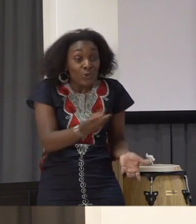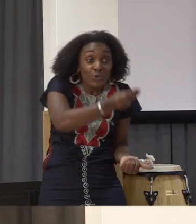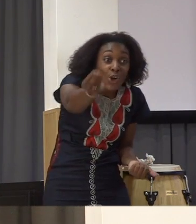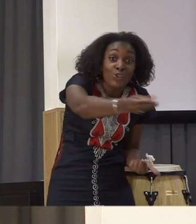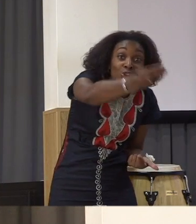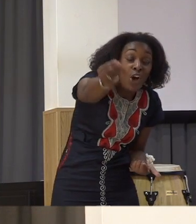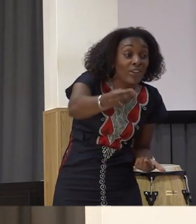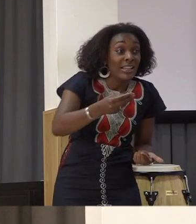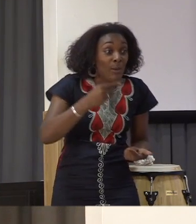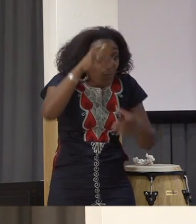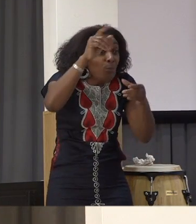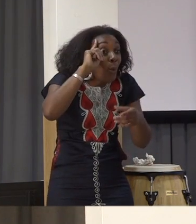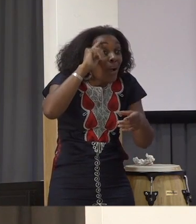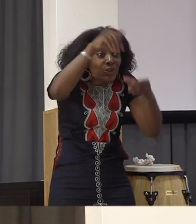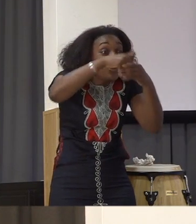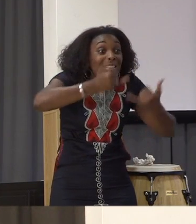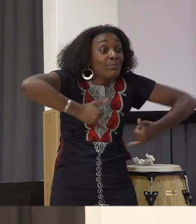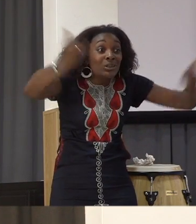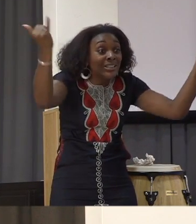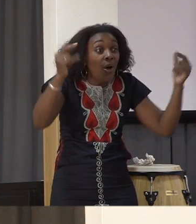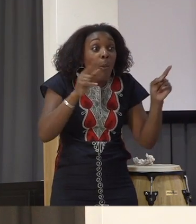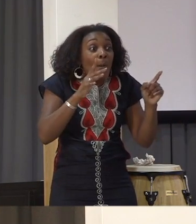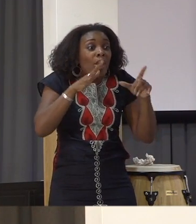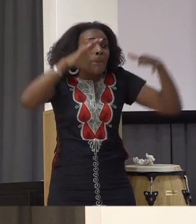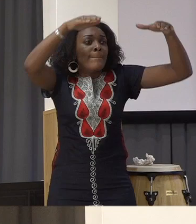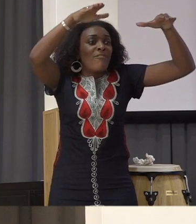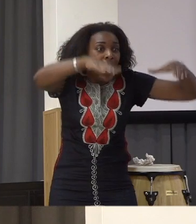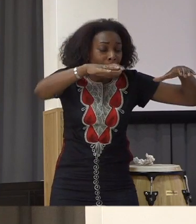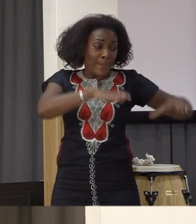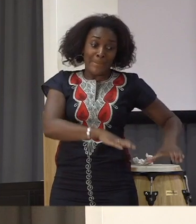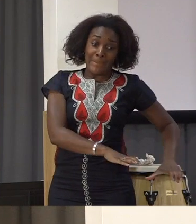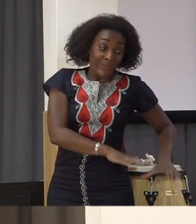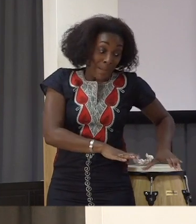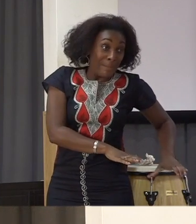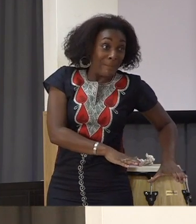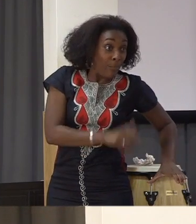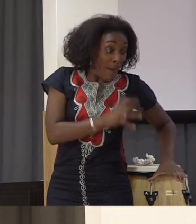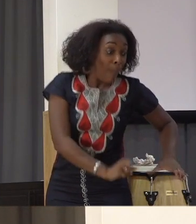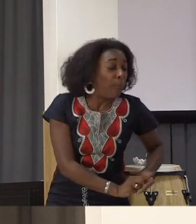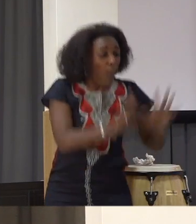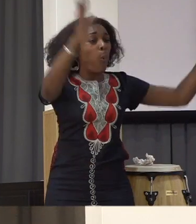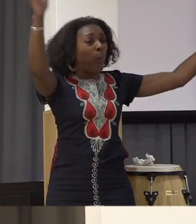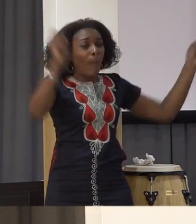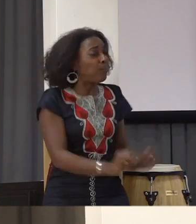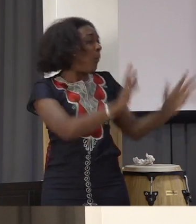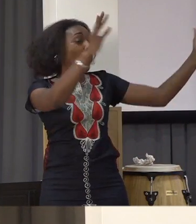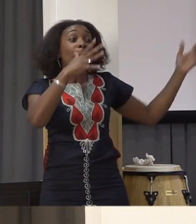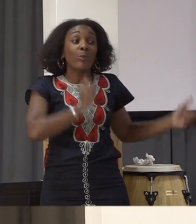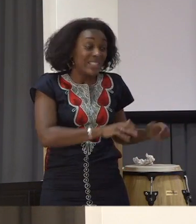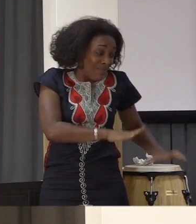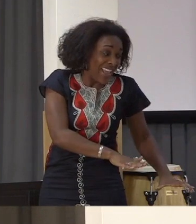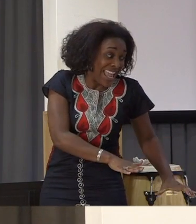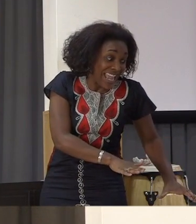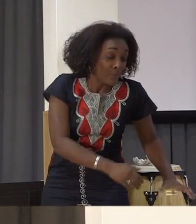contenir. C'est tellement puissant, c'est tellement fort que tu ne peux pas garder pour toi ce que Dieu t'a donné. Tu ne peux pas.